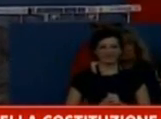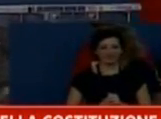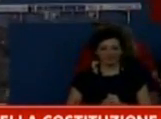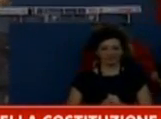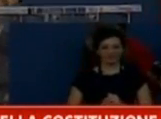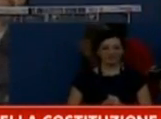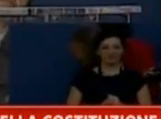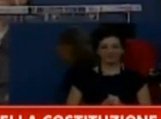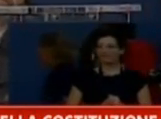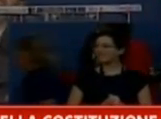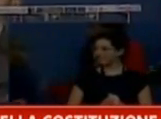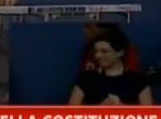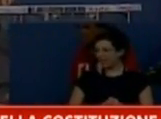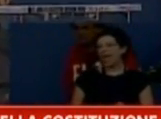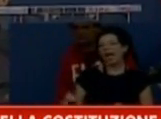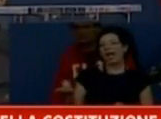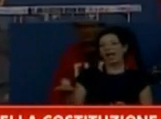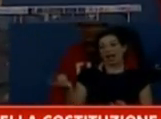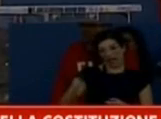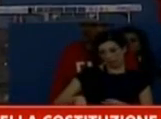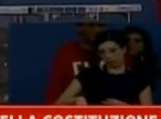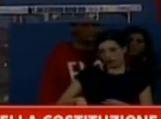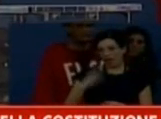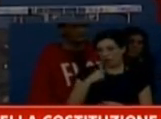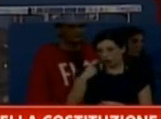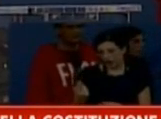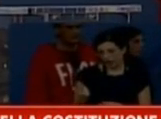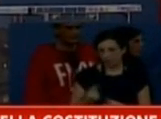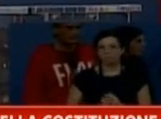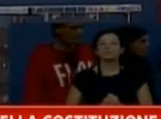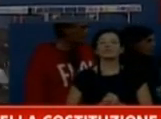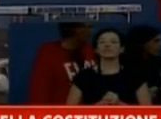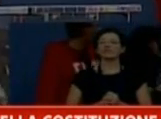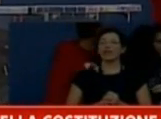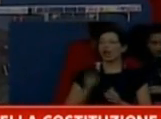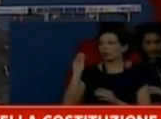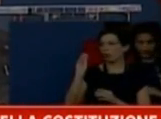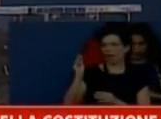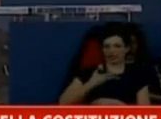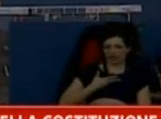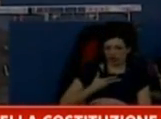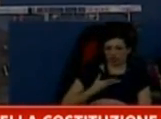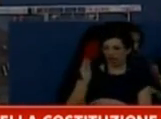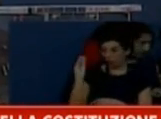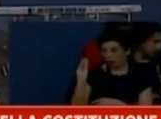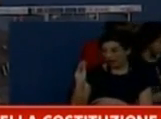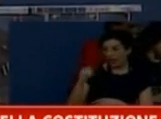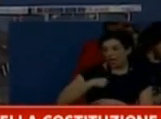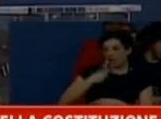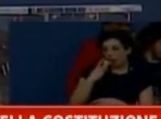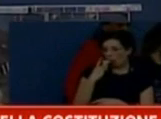E poi, consentitemi un richiamo classico, c'è una domanda che io vorrei